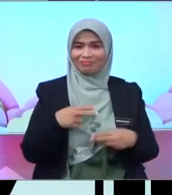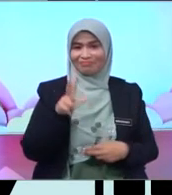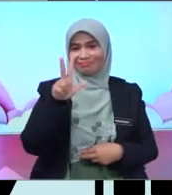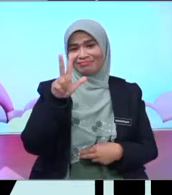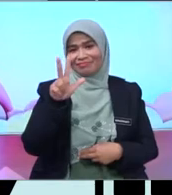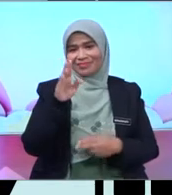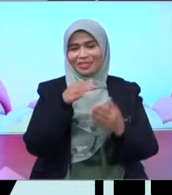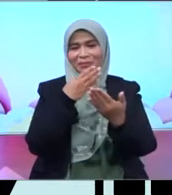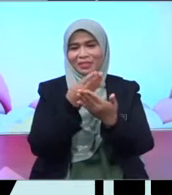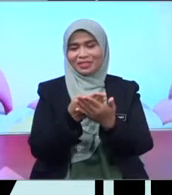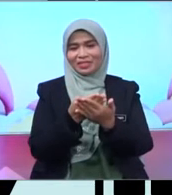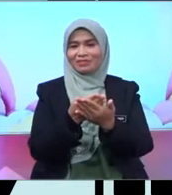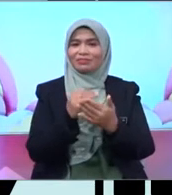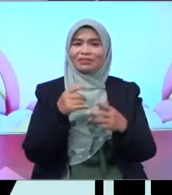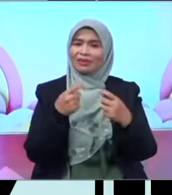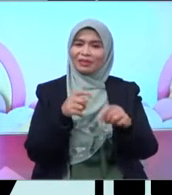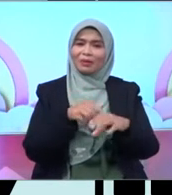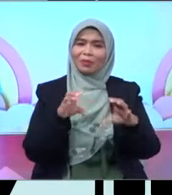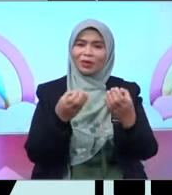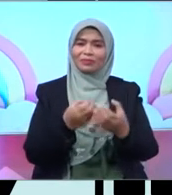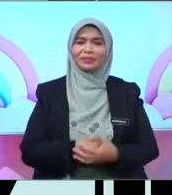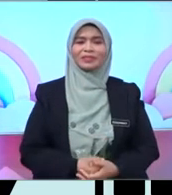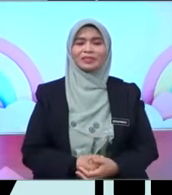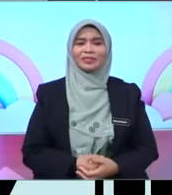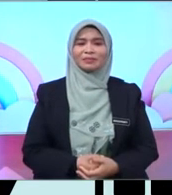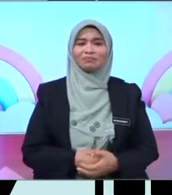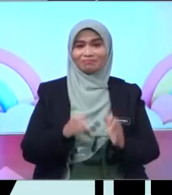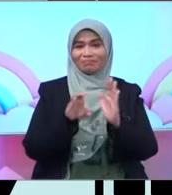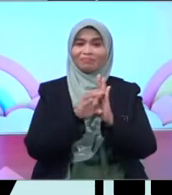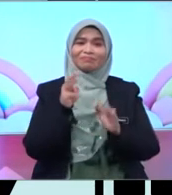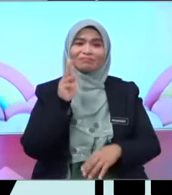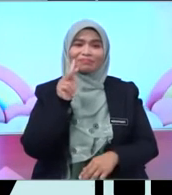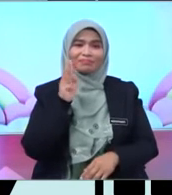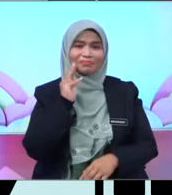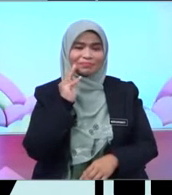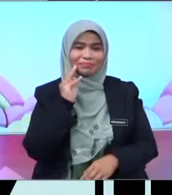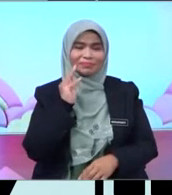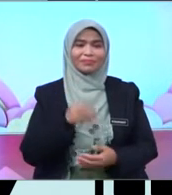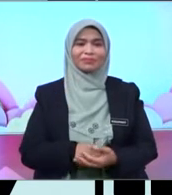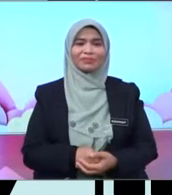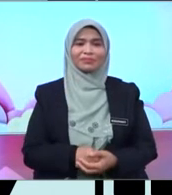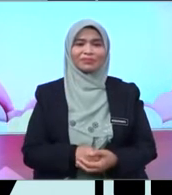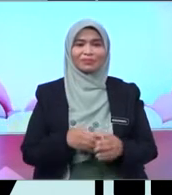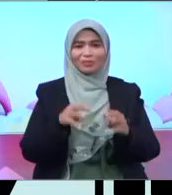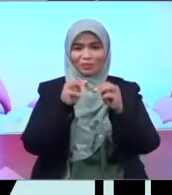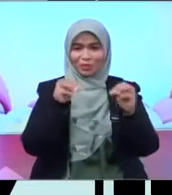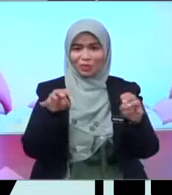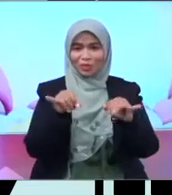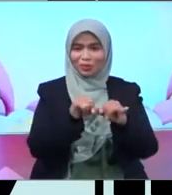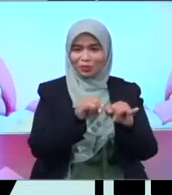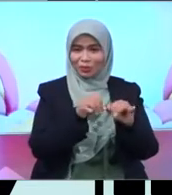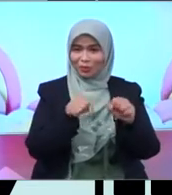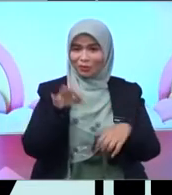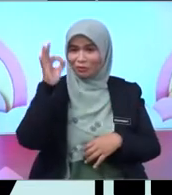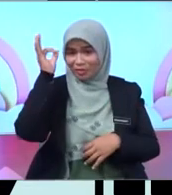yang pernah dilakukan dalam kehidupan seharian kita kategori tuh kalau macam tu murid-murid di rumah vikeke sekali coba sama-sama